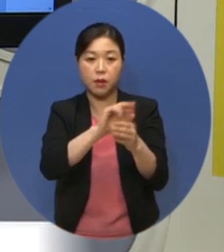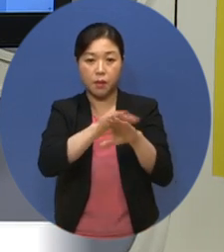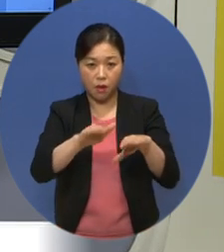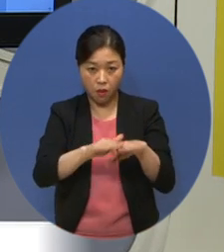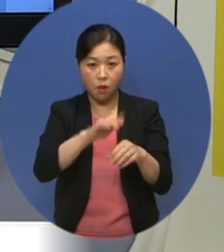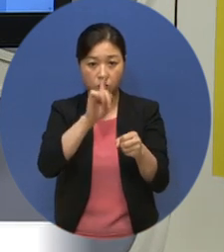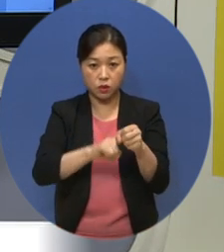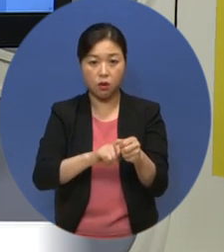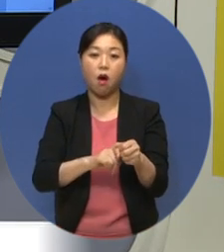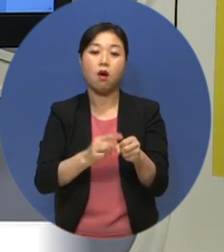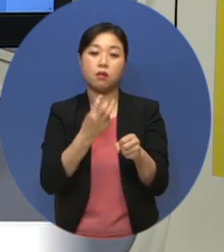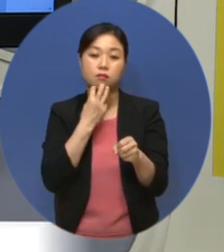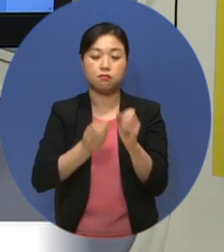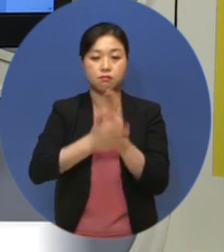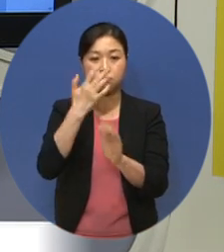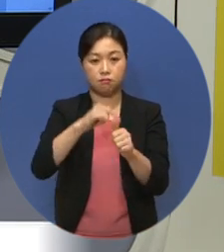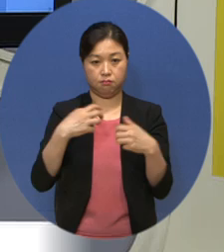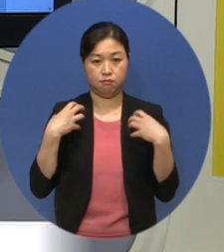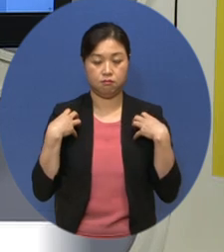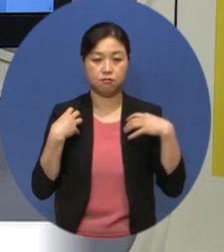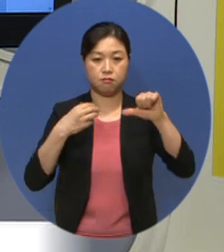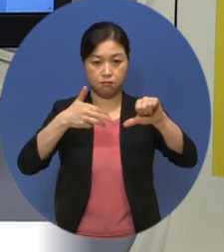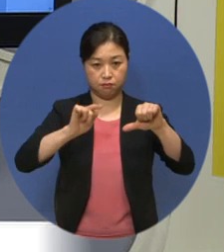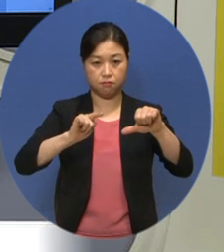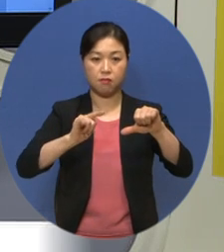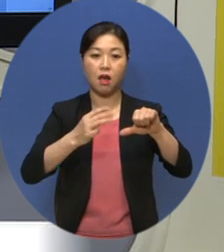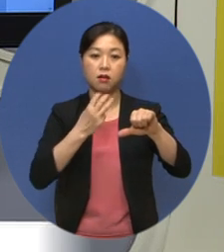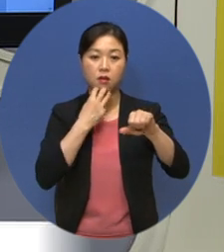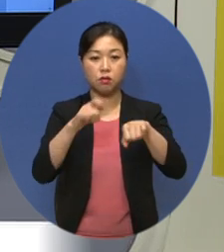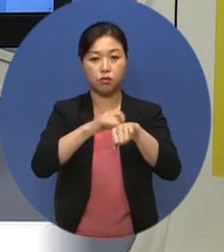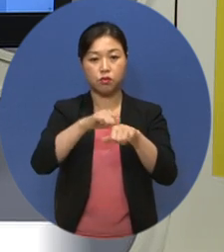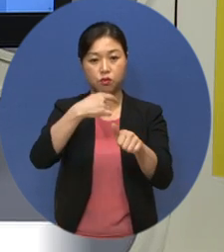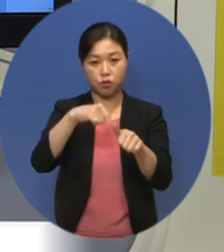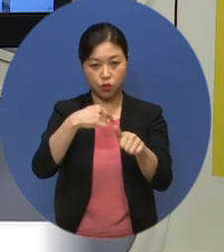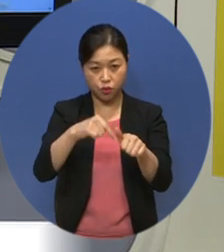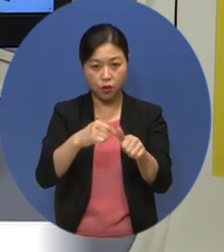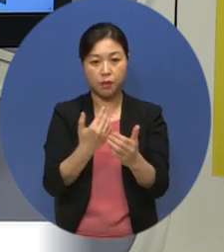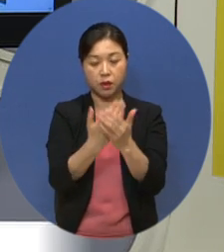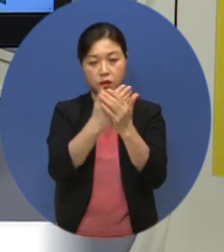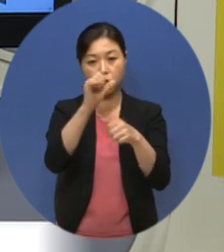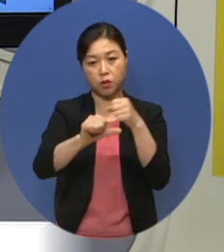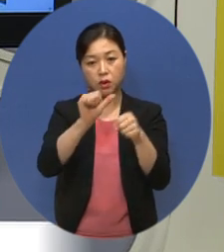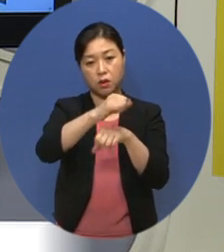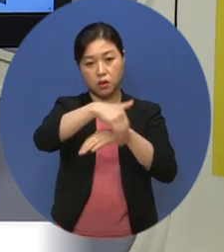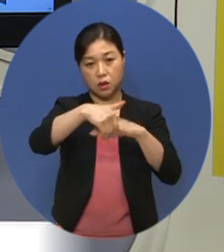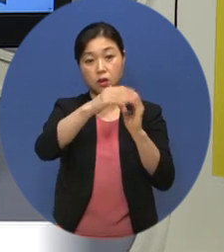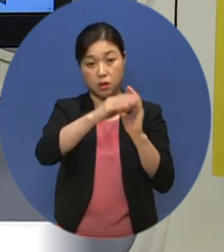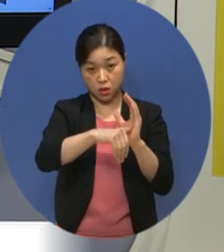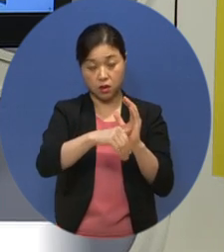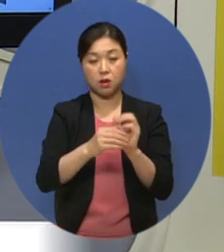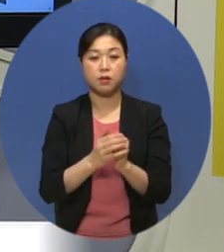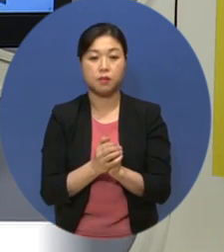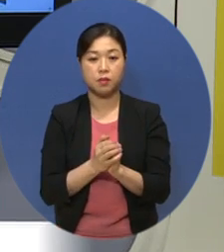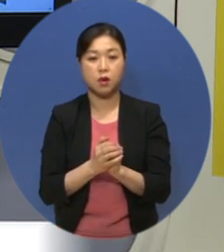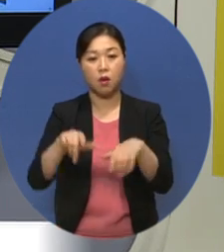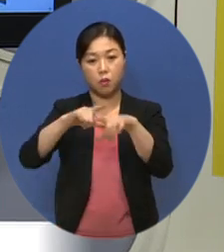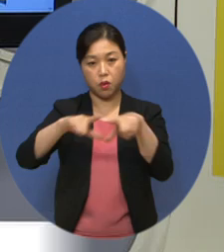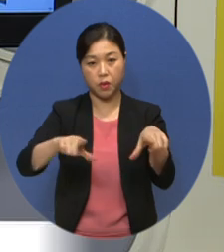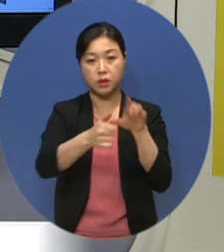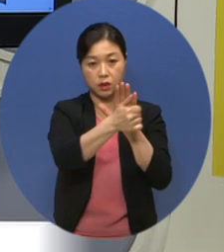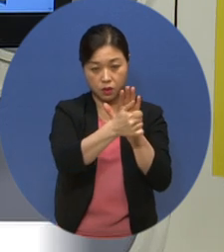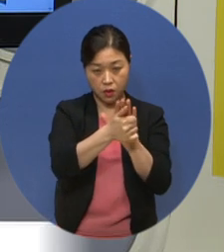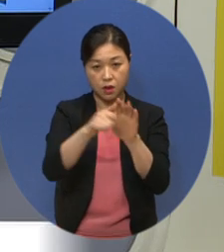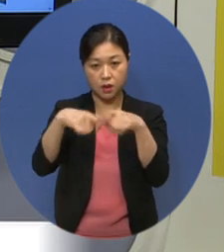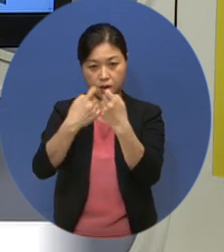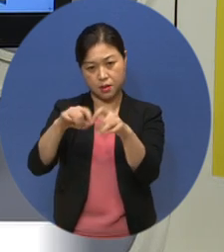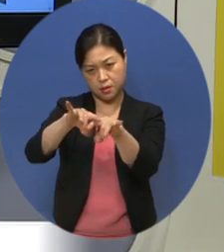교육청은 제 5차 서울 특수교육 발전 5개년 계획에서 보편적 지원 부터 개별 차원의